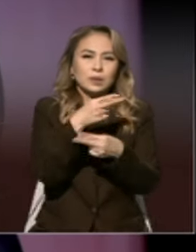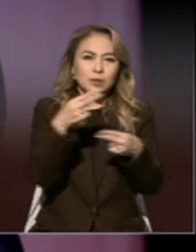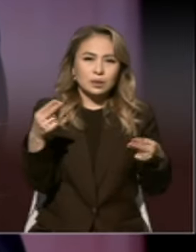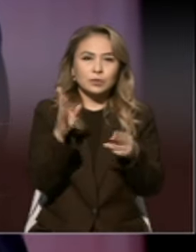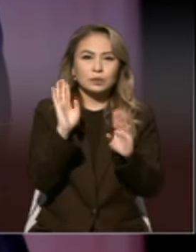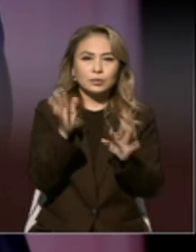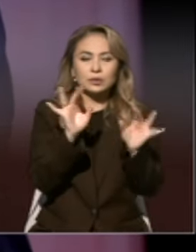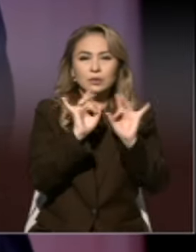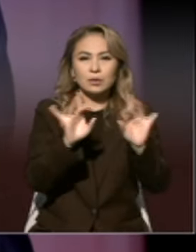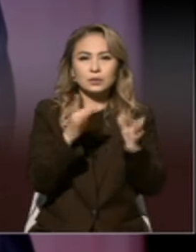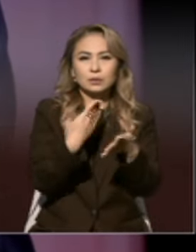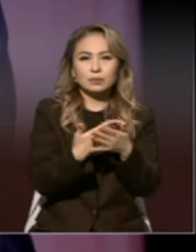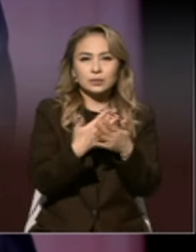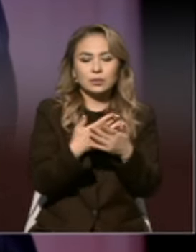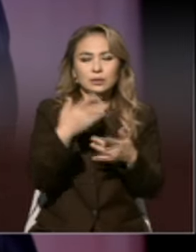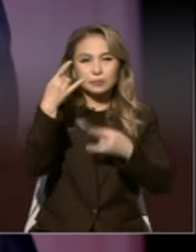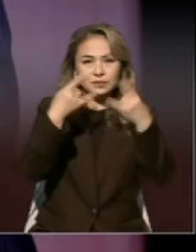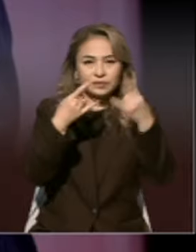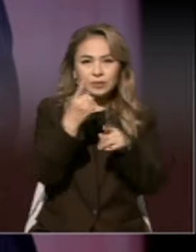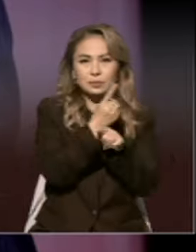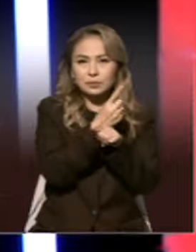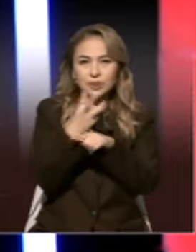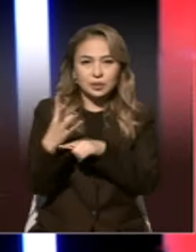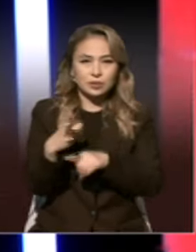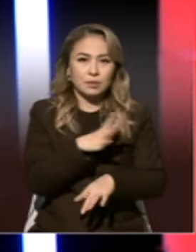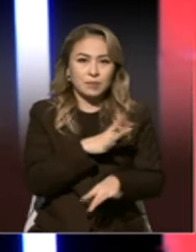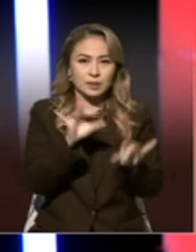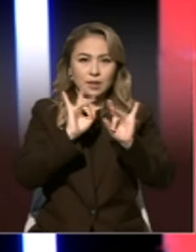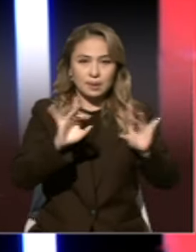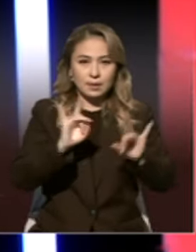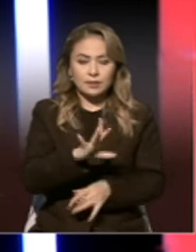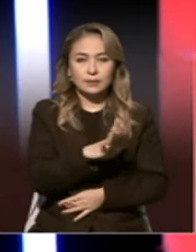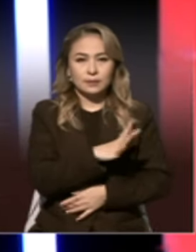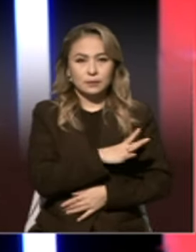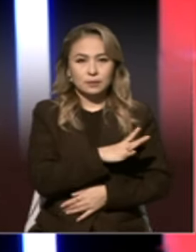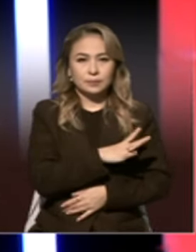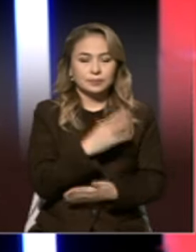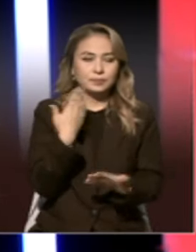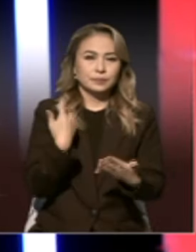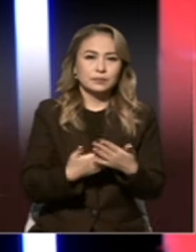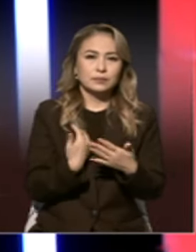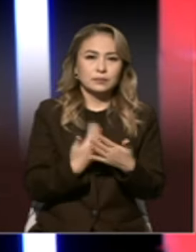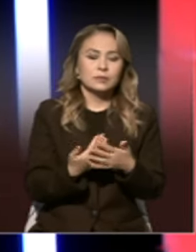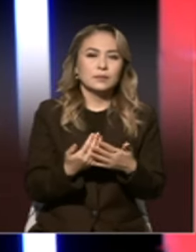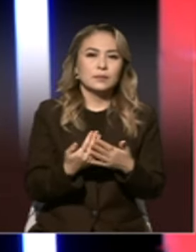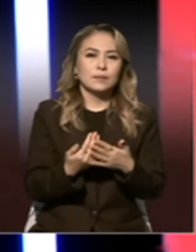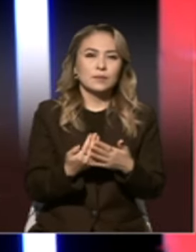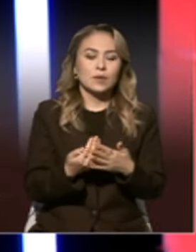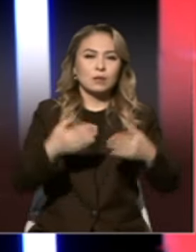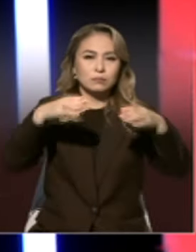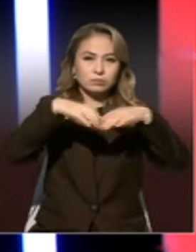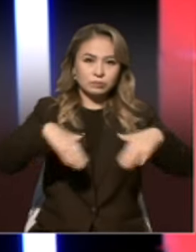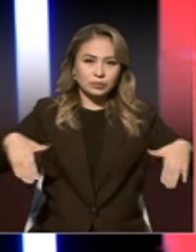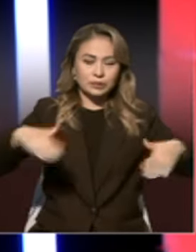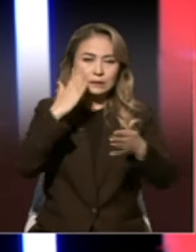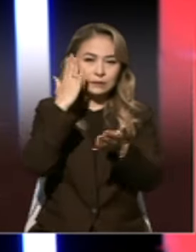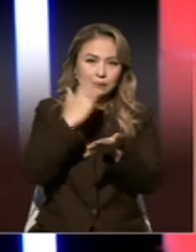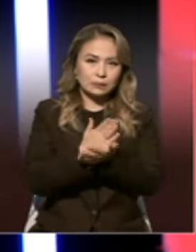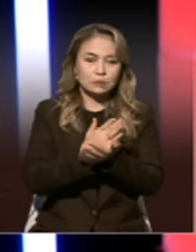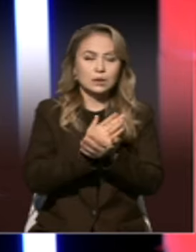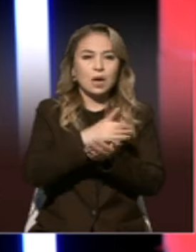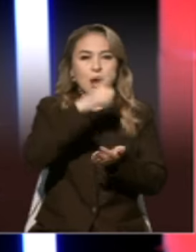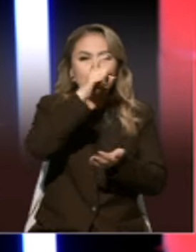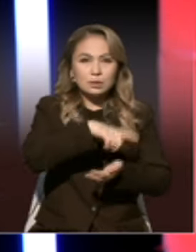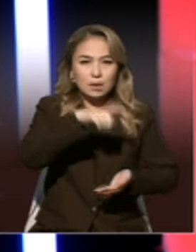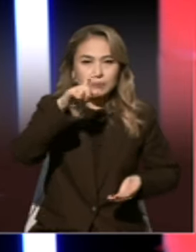осы айтып отырған мәселенің эфирде бірнеше рет талқыладық. Енді жаңағы айтып отырмыз ғой, бөгеттер тұрғызып жатыр азаматтар.